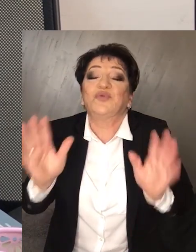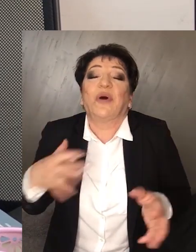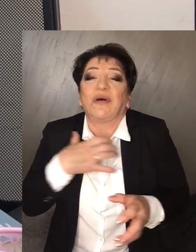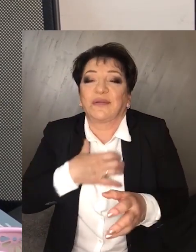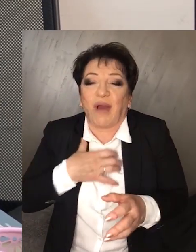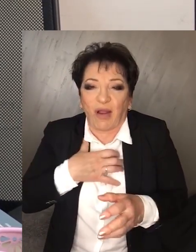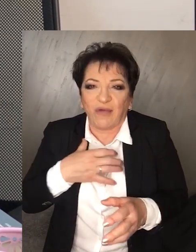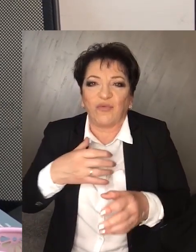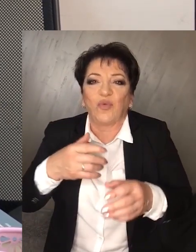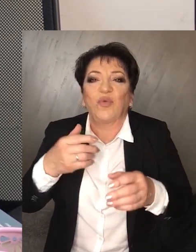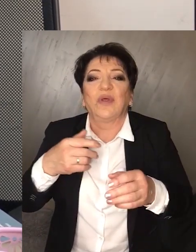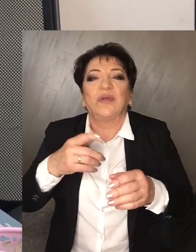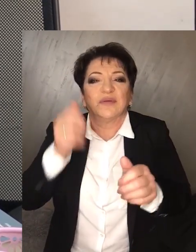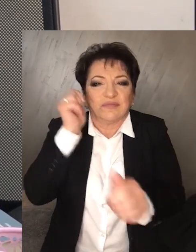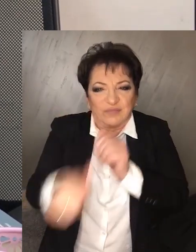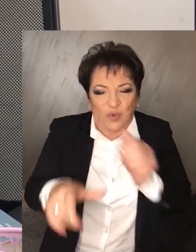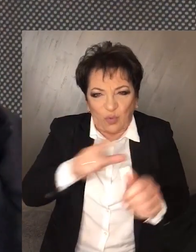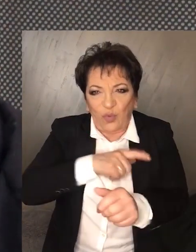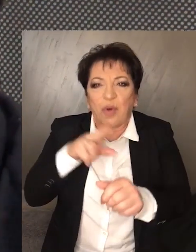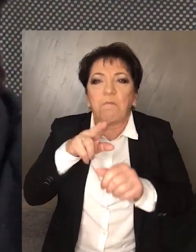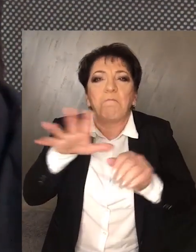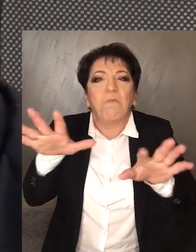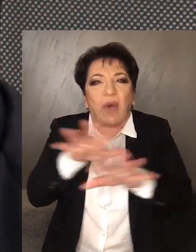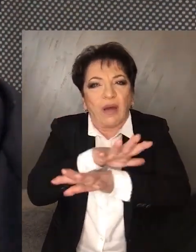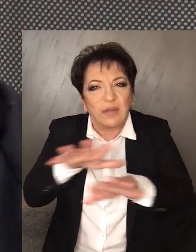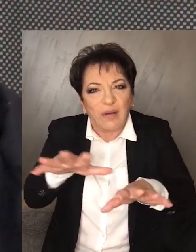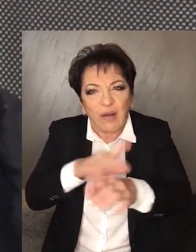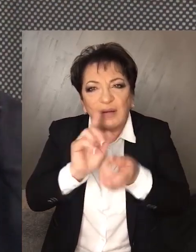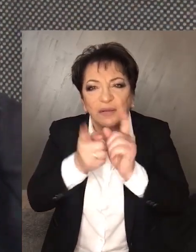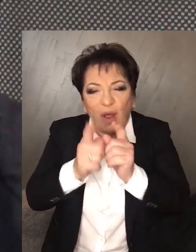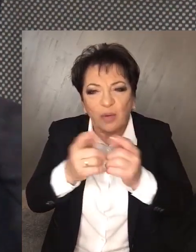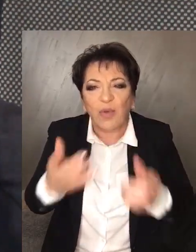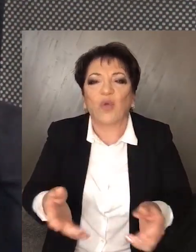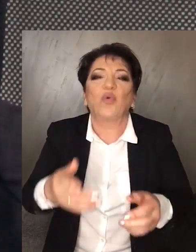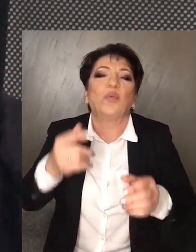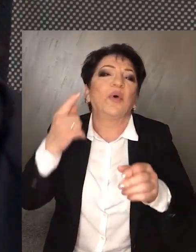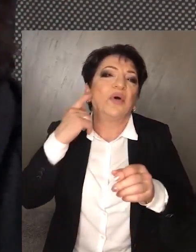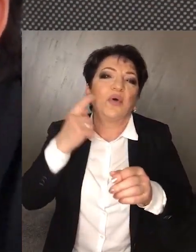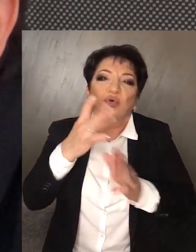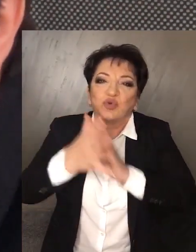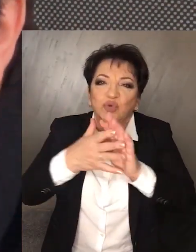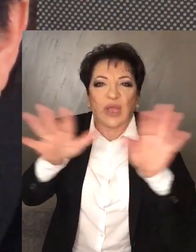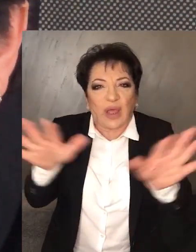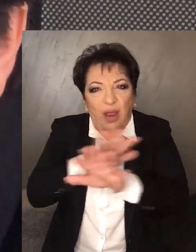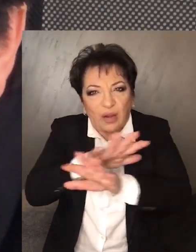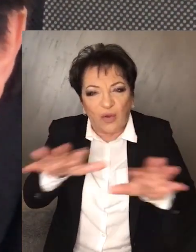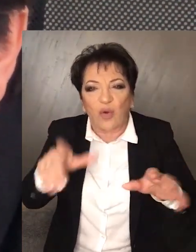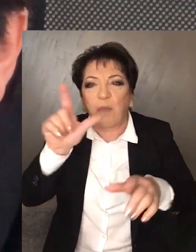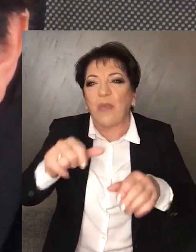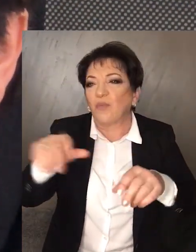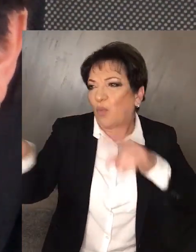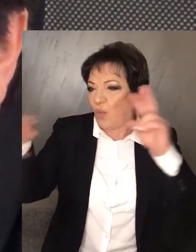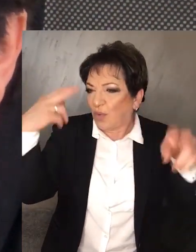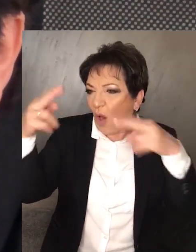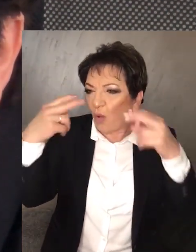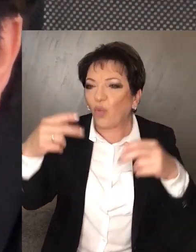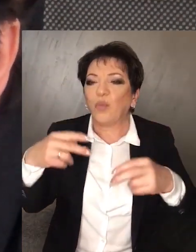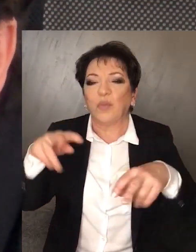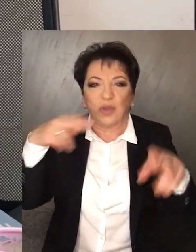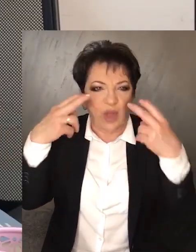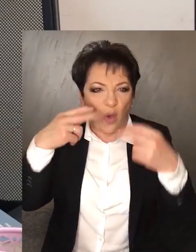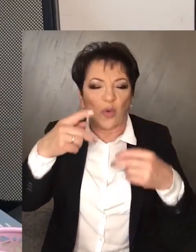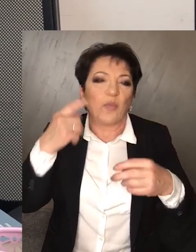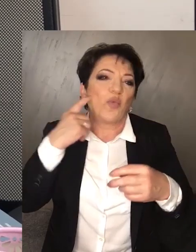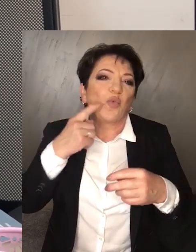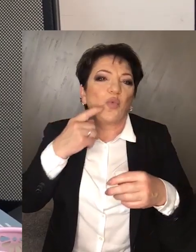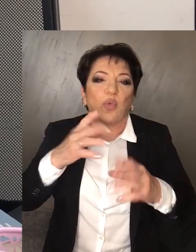շատ, իհարկե հիմա այդ ամեն ինչը կոմպենսացվում է ժեստերի լեզվով, երգերով, պատարագի թարգմանությամբ, երբ որ ես եկեղեցում պատարագ